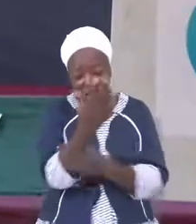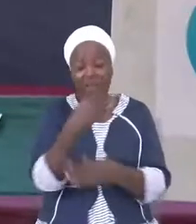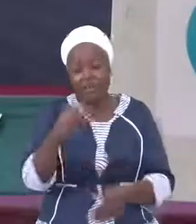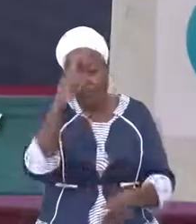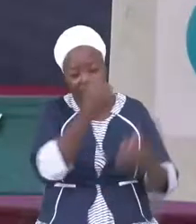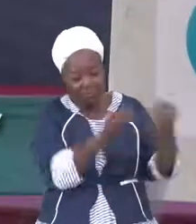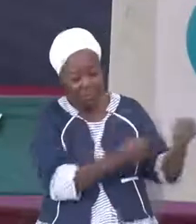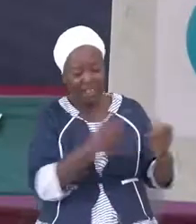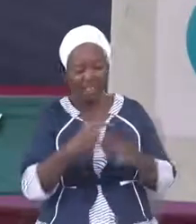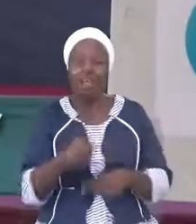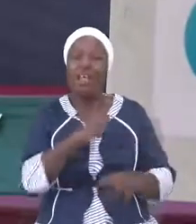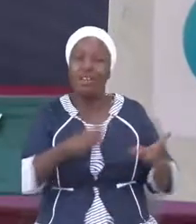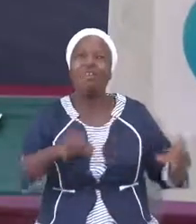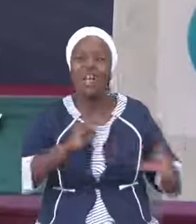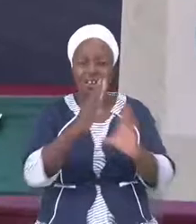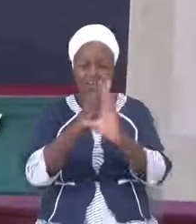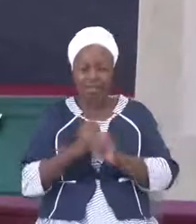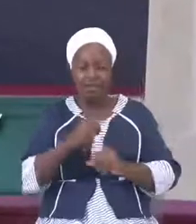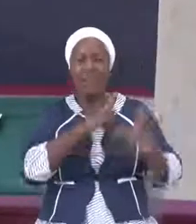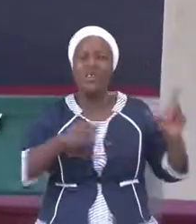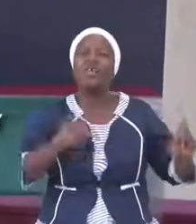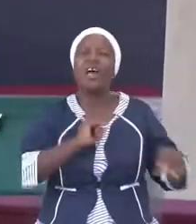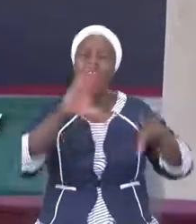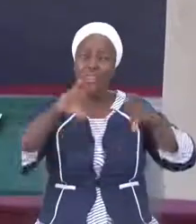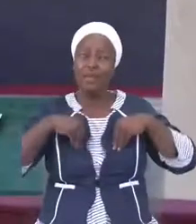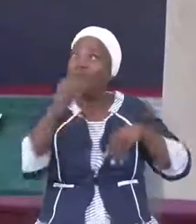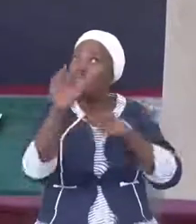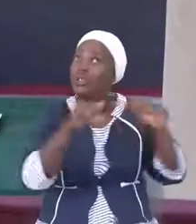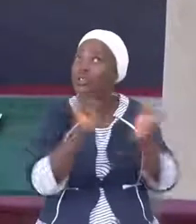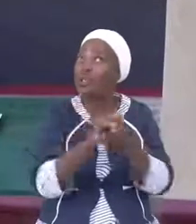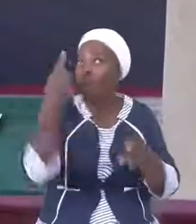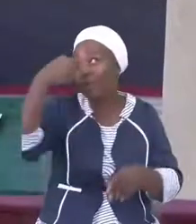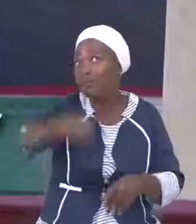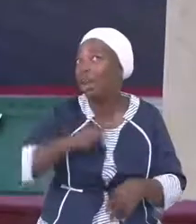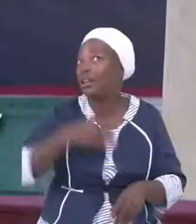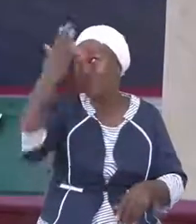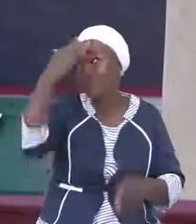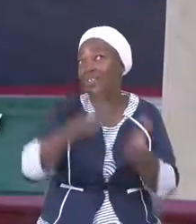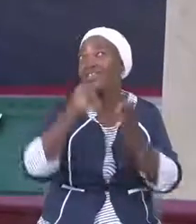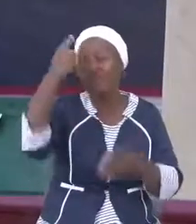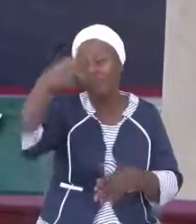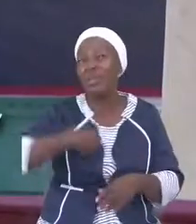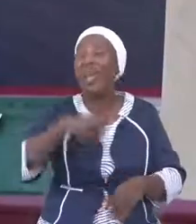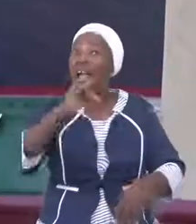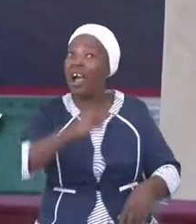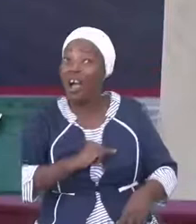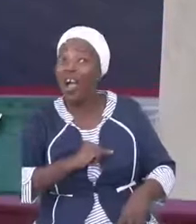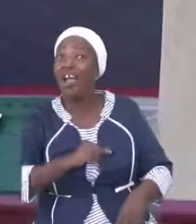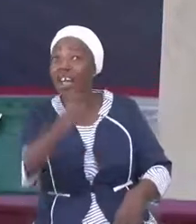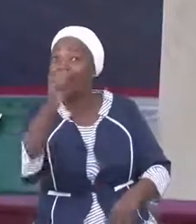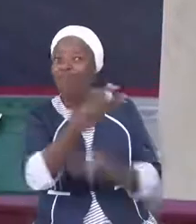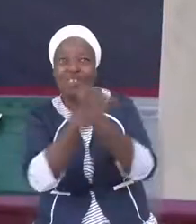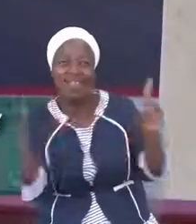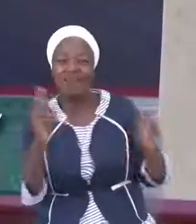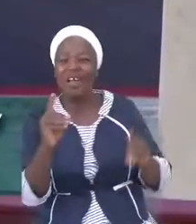foi. Seigneur, je reçois. Seigneur, j'accepte. Tu as fait cela pour moi. Je sais que c'est pour moi.